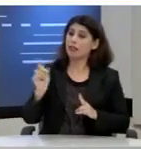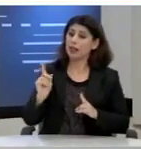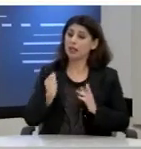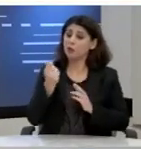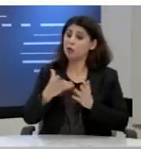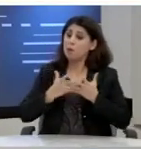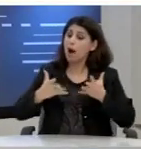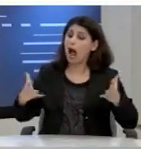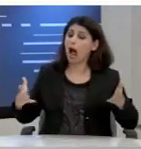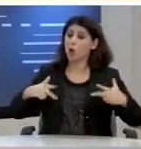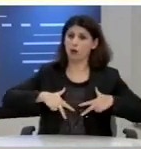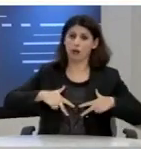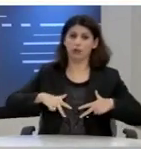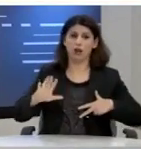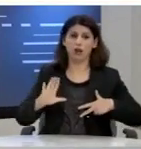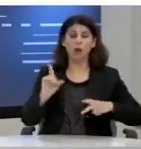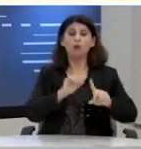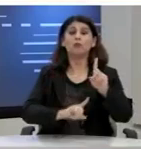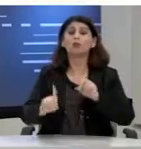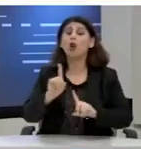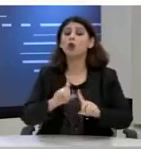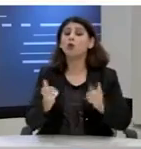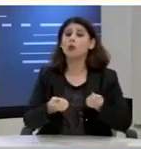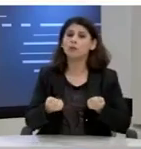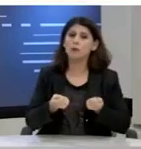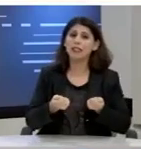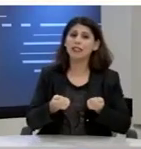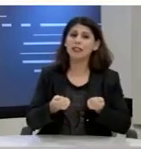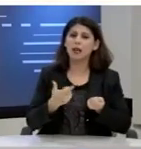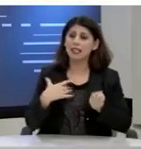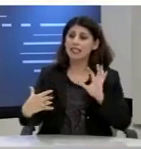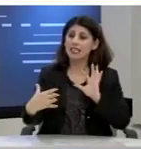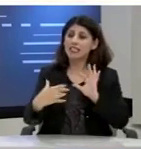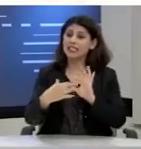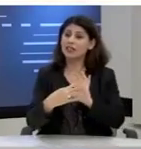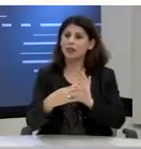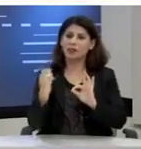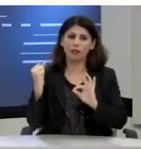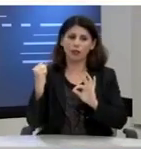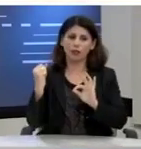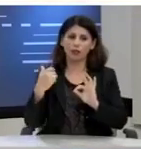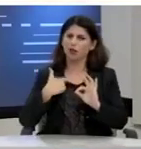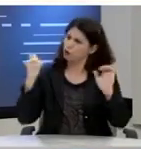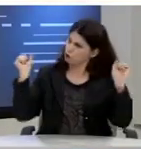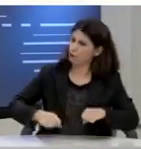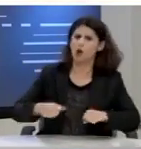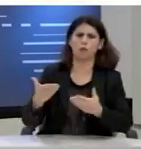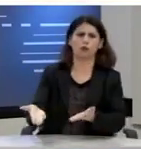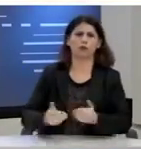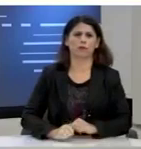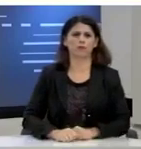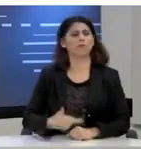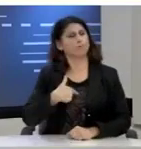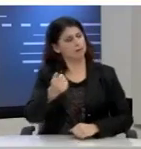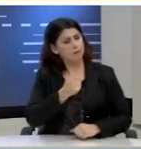κράτους, αλλά πώς και ποιος το χρησιμοποιεί σε σύνδεση δυνάμεων. Είμαι απόλυτα σύμφωνος μαζί του. Και